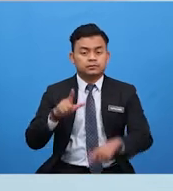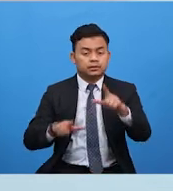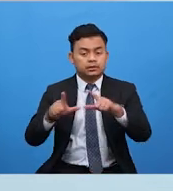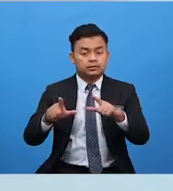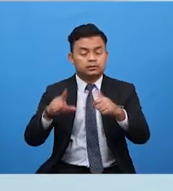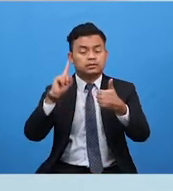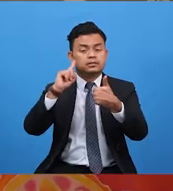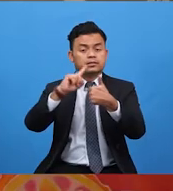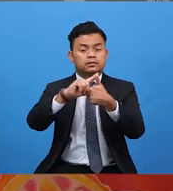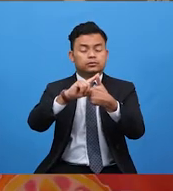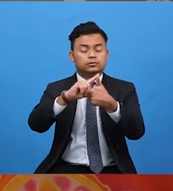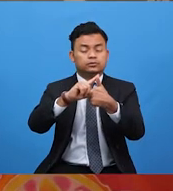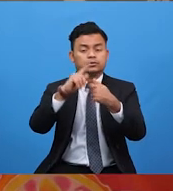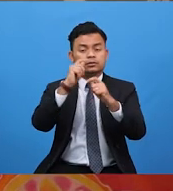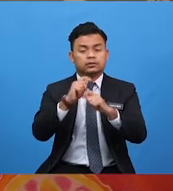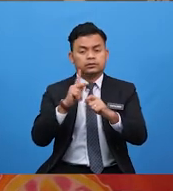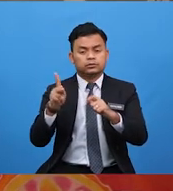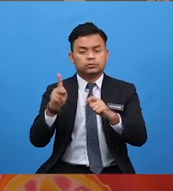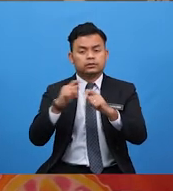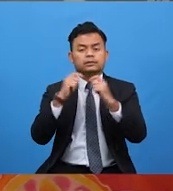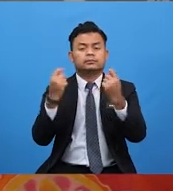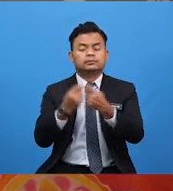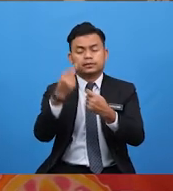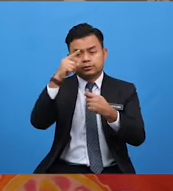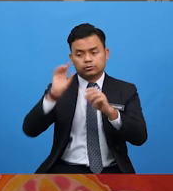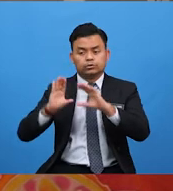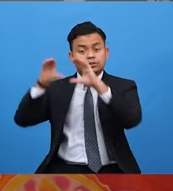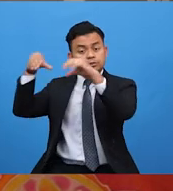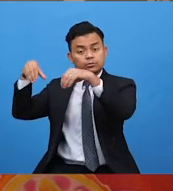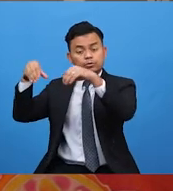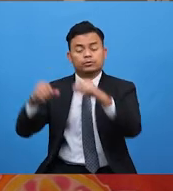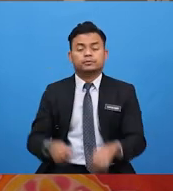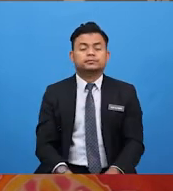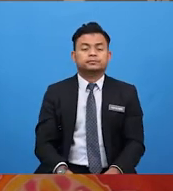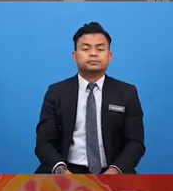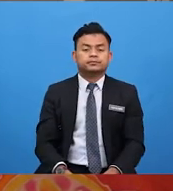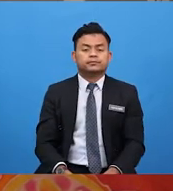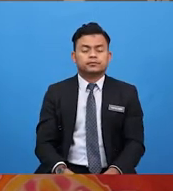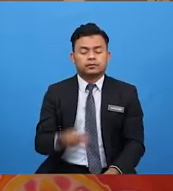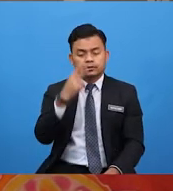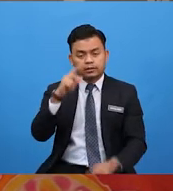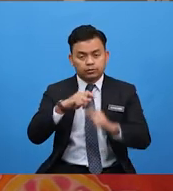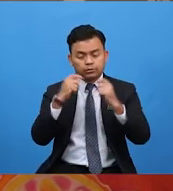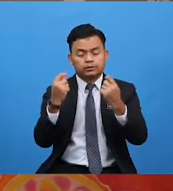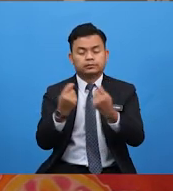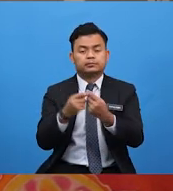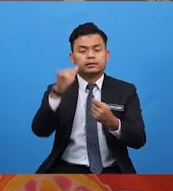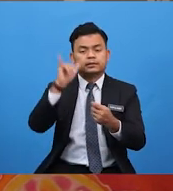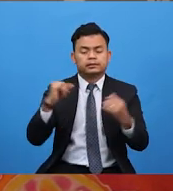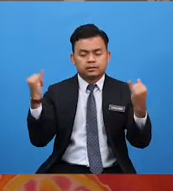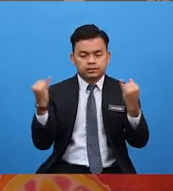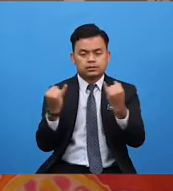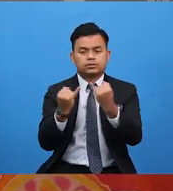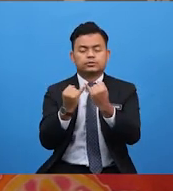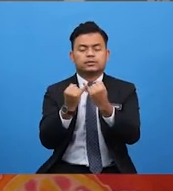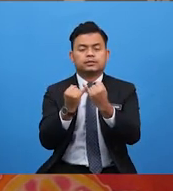Langkah pertama, tentukan tempat jemuran. Perlu pastikan lokasi kawasan ampaian yang